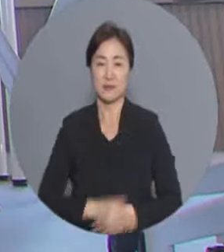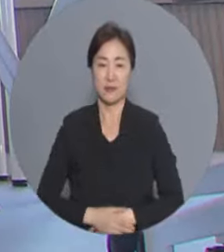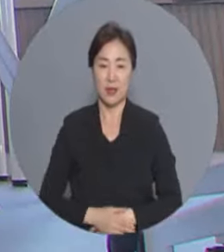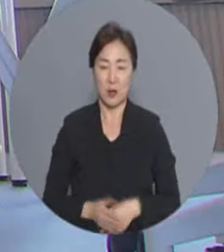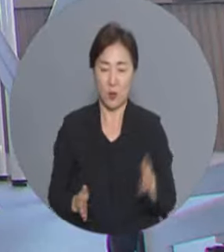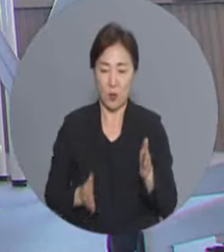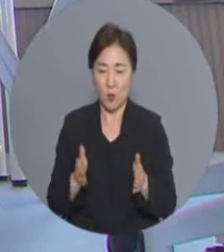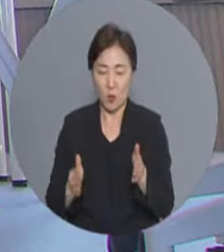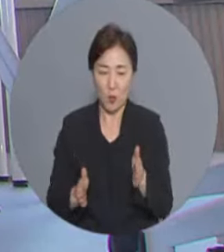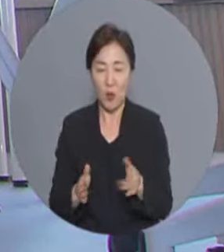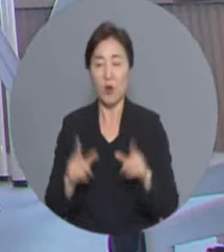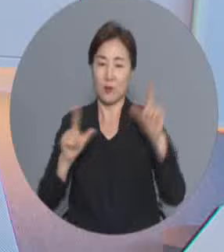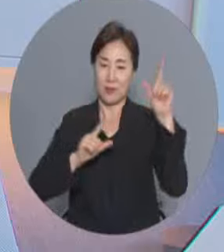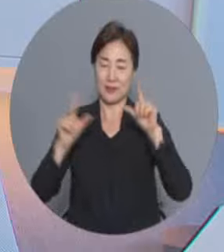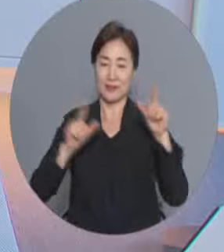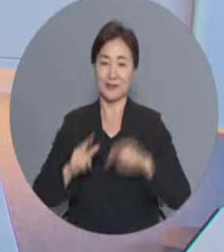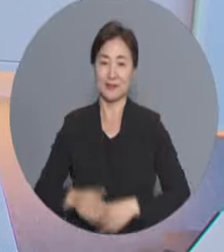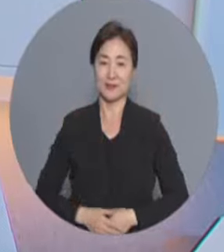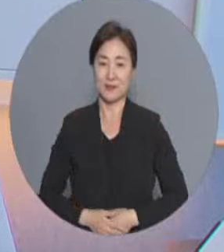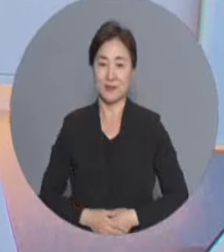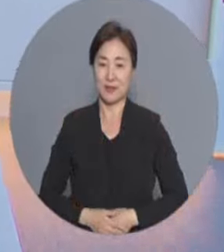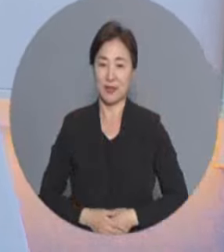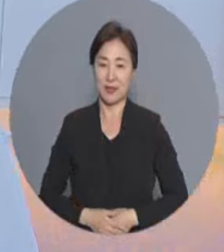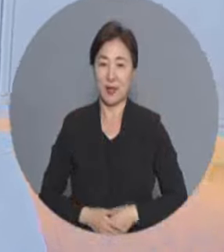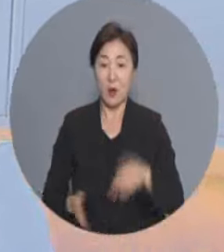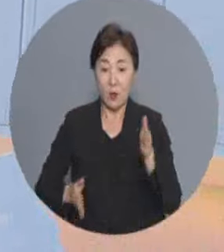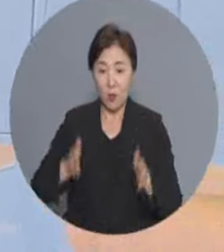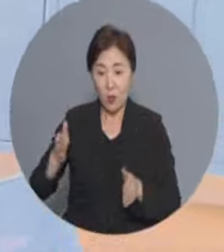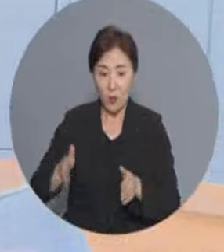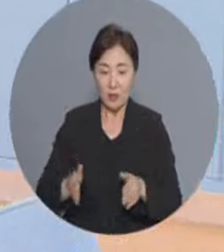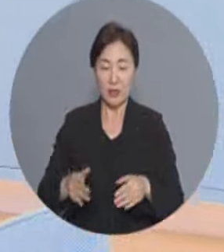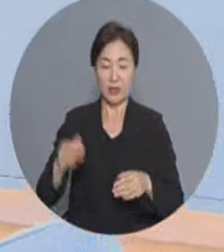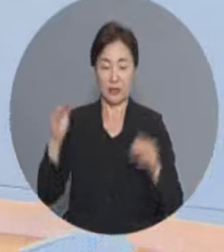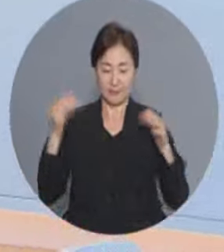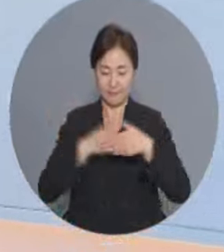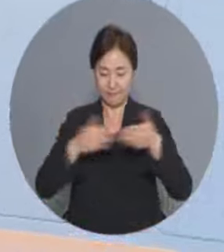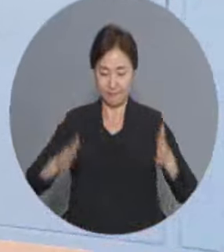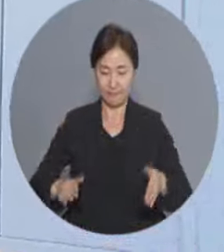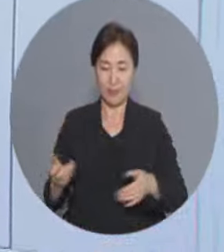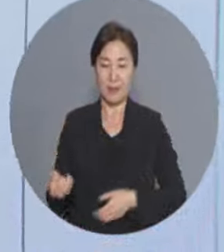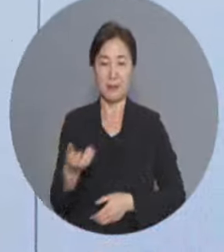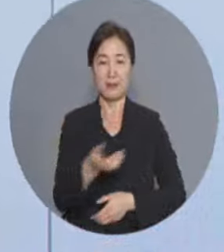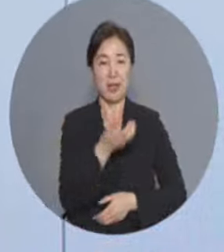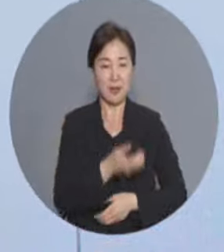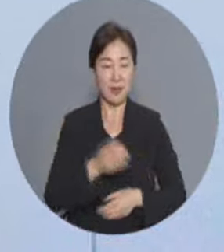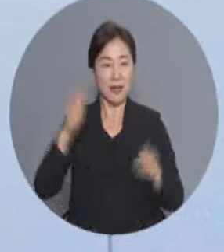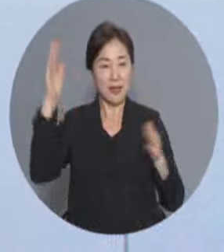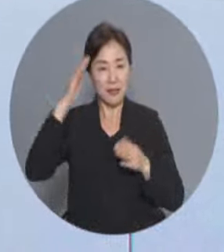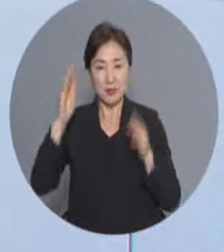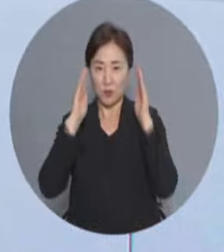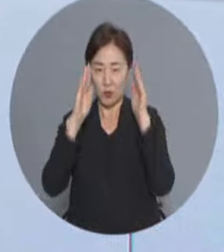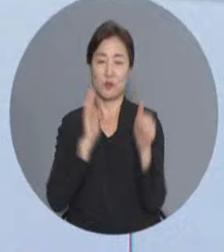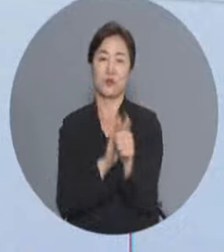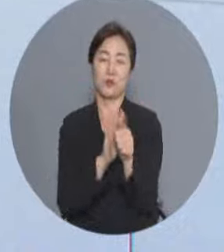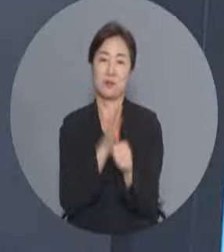로봇도 등장했습니다. 로봇이 교실 곳곳을 다니면서 학생들의 수업을